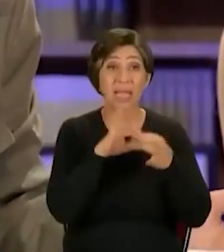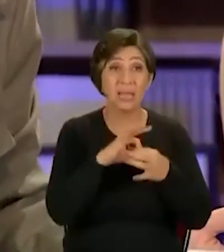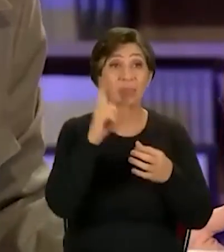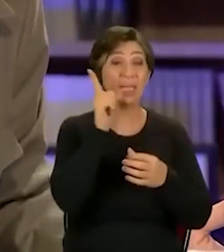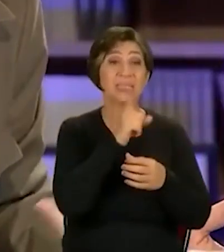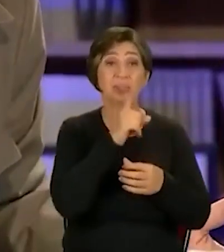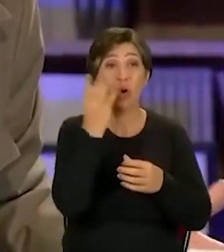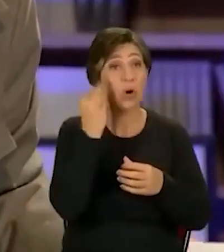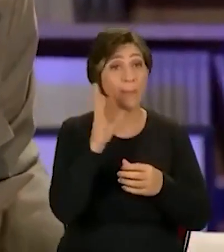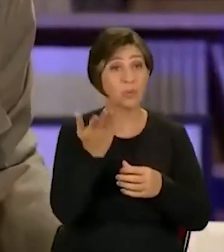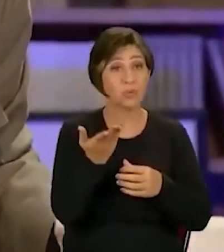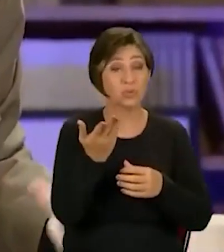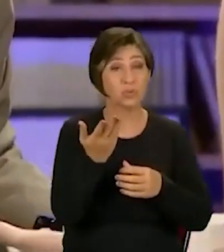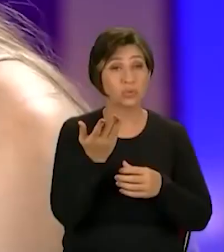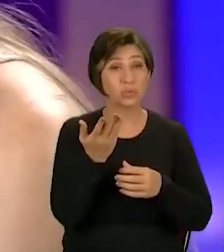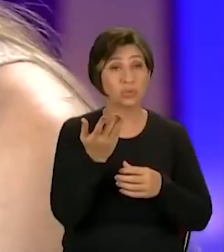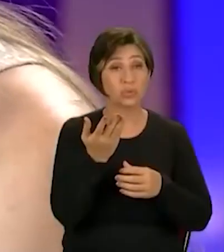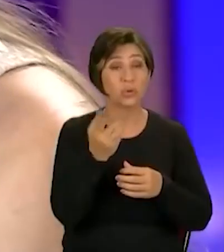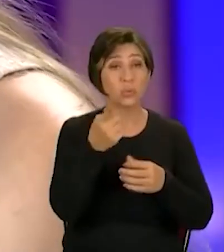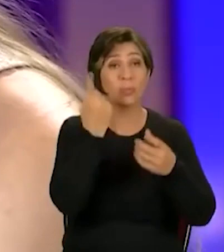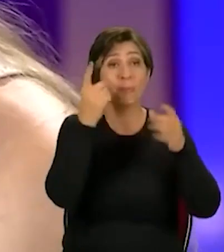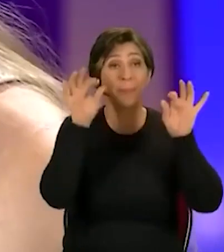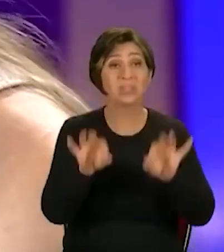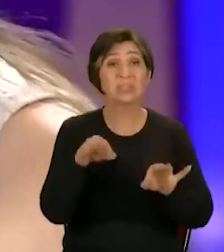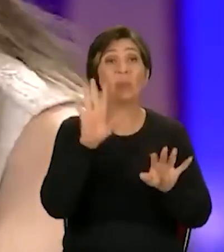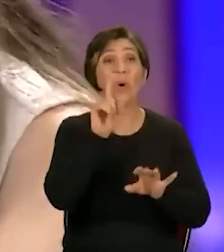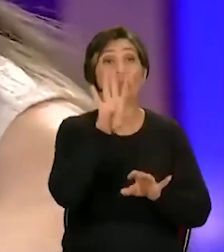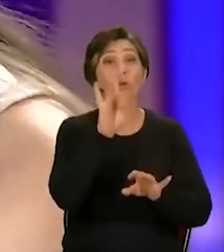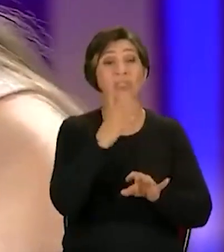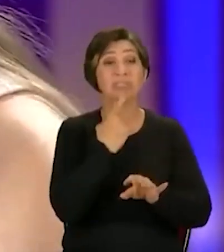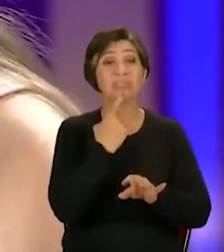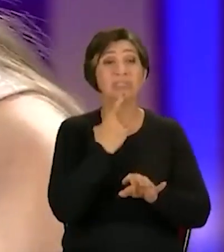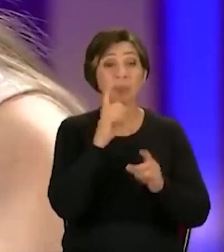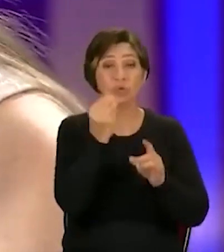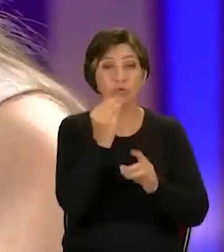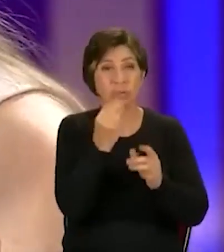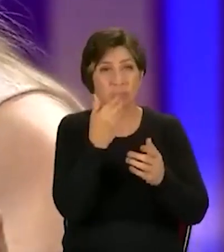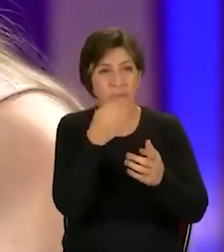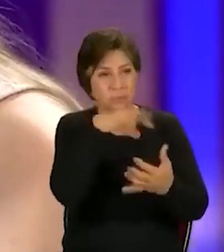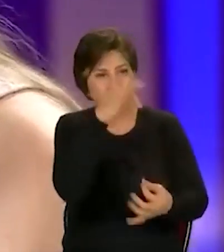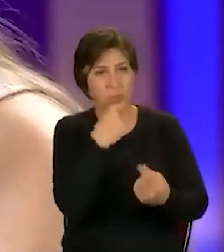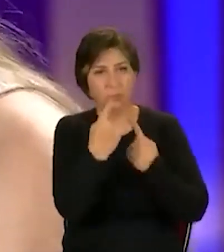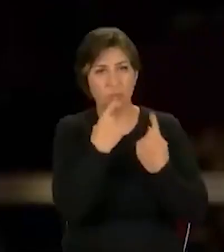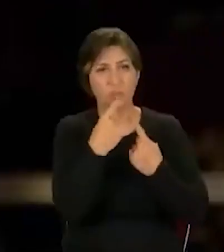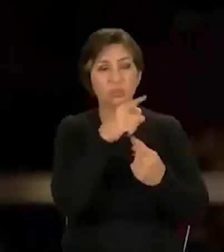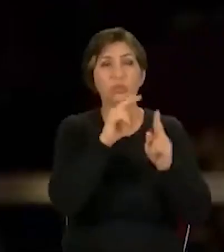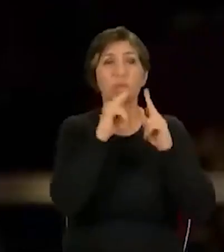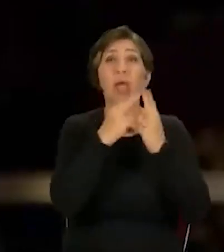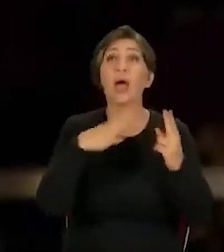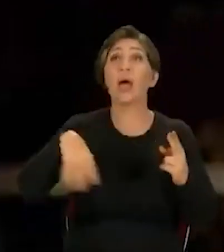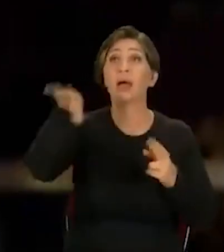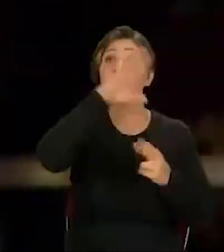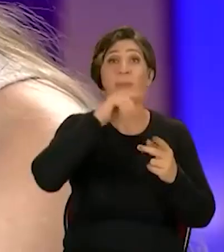bir İngilizce öğrenmiyorsunuz. Öğrenmiyorsunuz ama bu bir başlangıç değil mi? Yani 14 yaşındaki bir çocuktan bahsediyoruz. Bu çocuk belki de dünyanın her